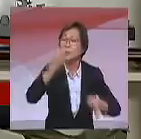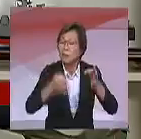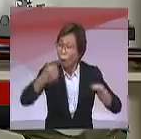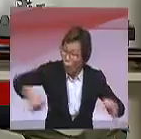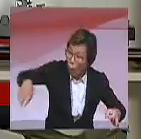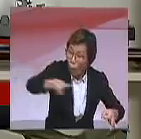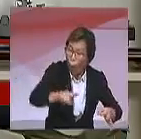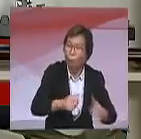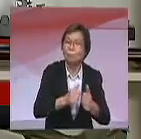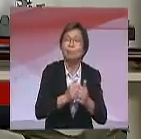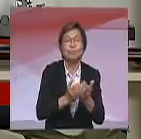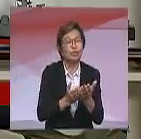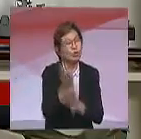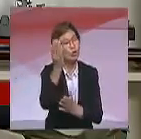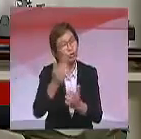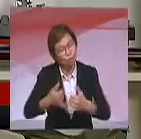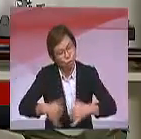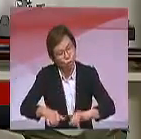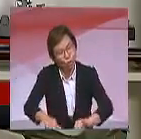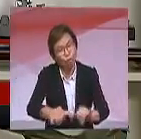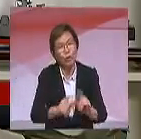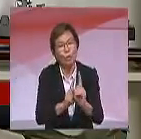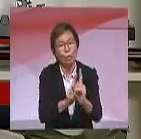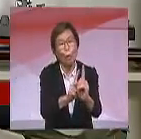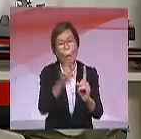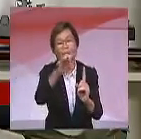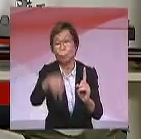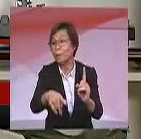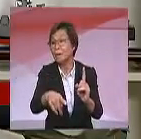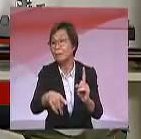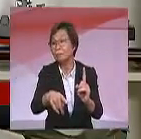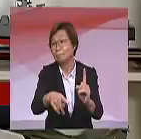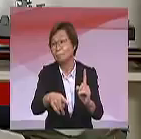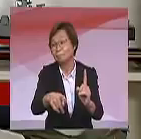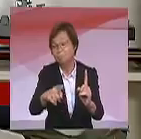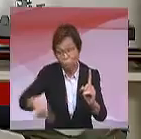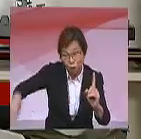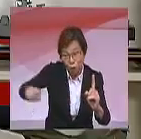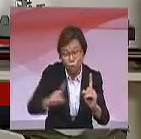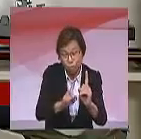terus patuh kepada SOP yang telah pun diperkenalkan oleh kerajaan,